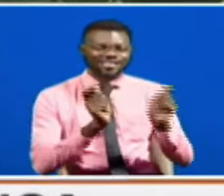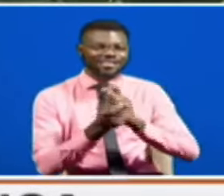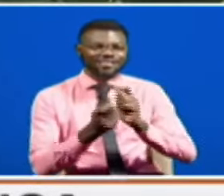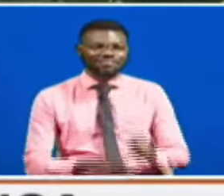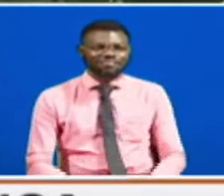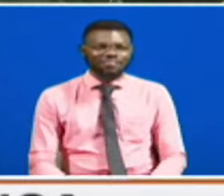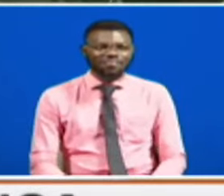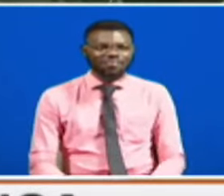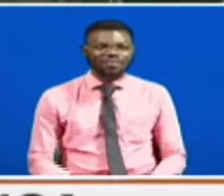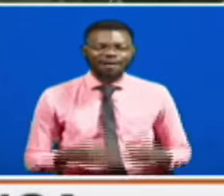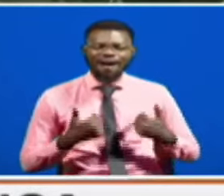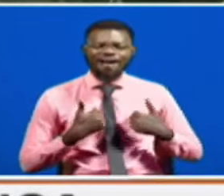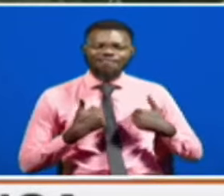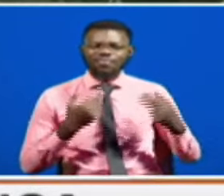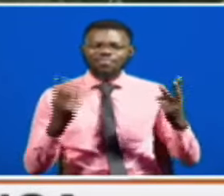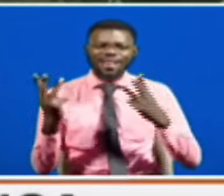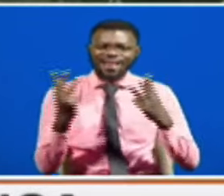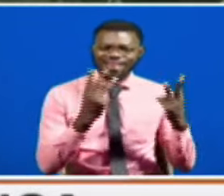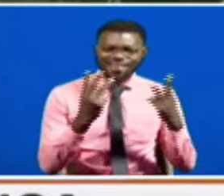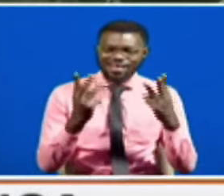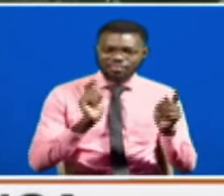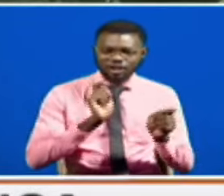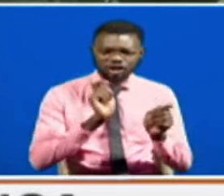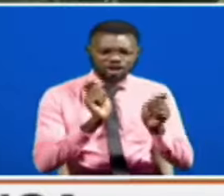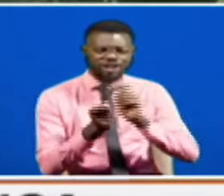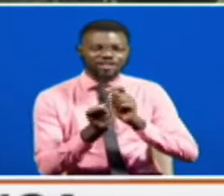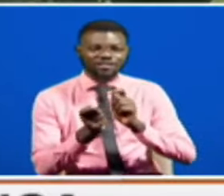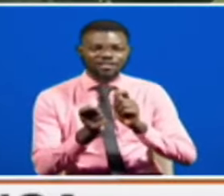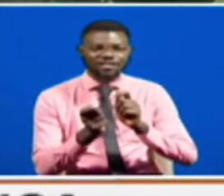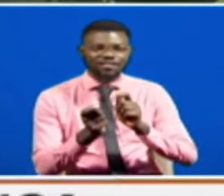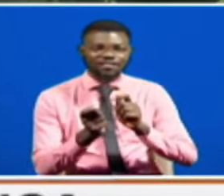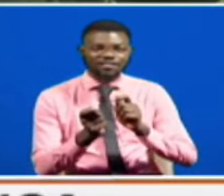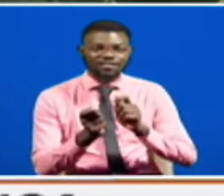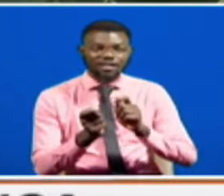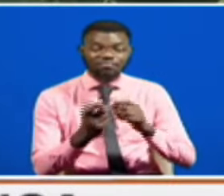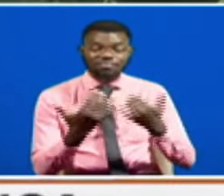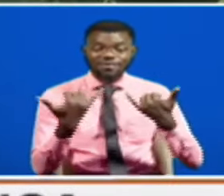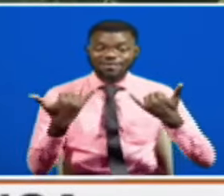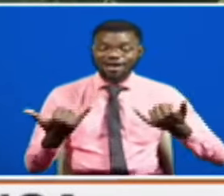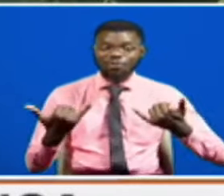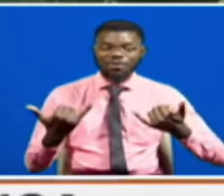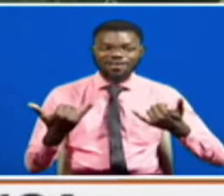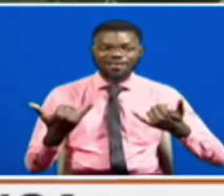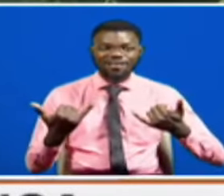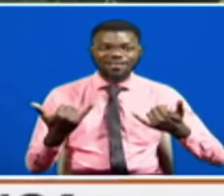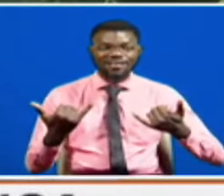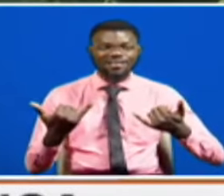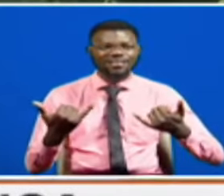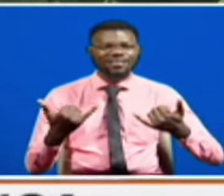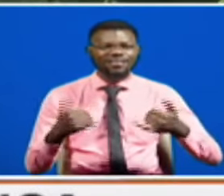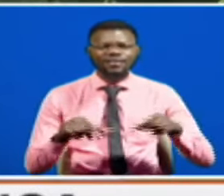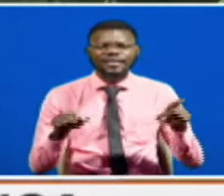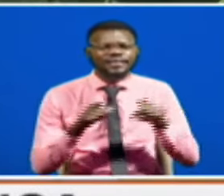tunaita climate change. Unajua kila kitu kimegeuka. Hii sasa ndio unaona hata